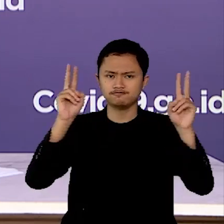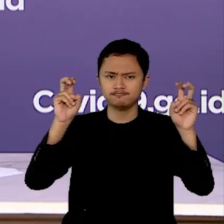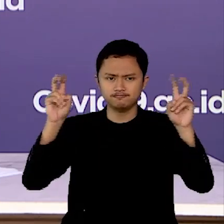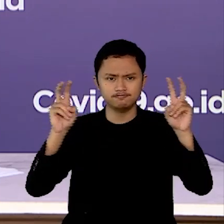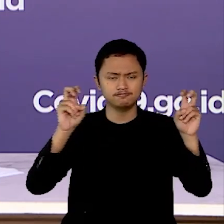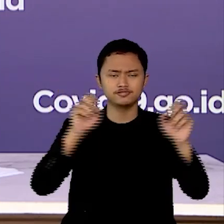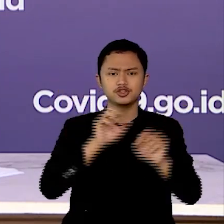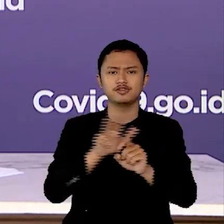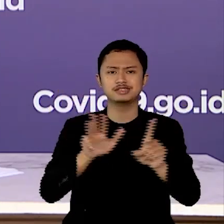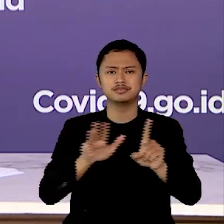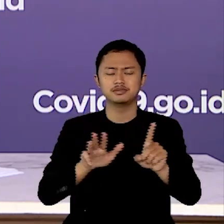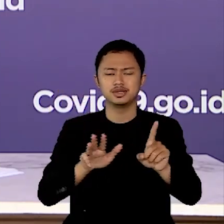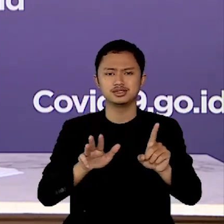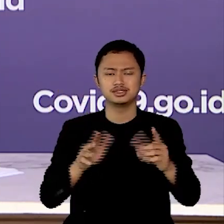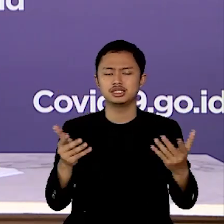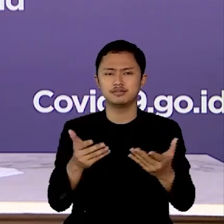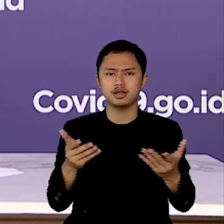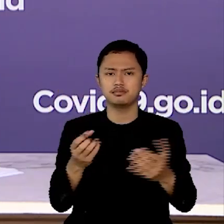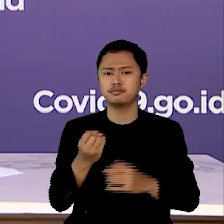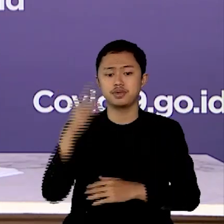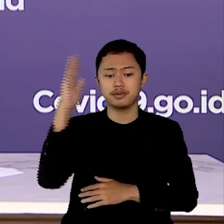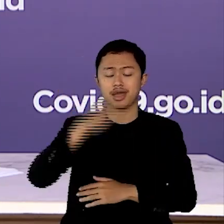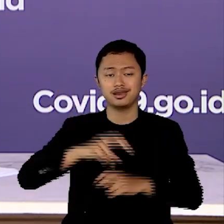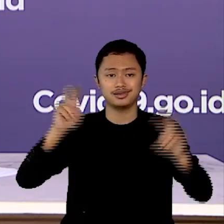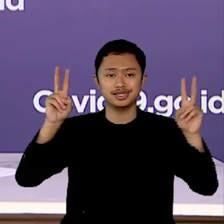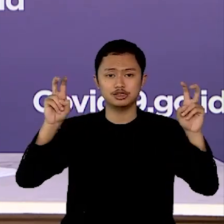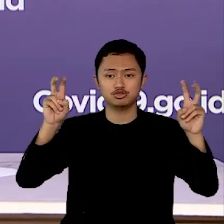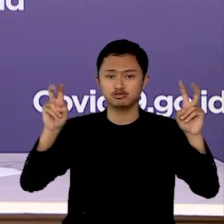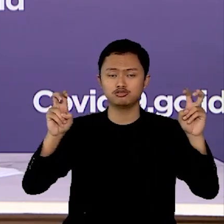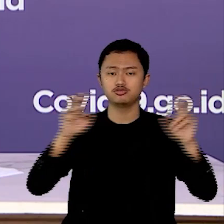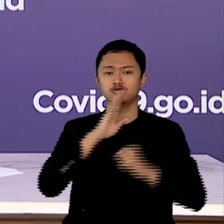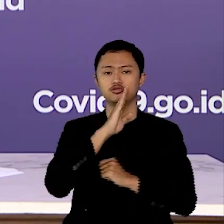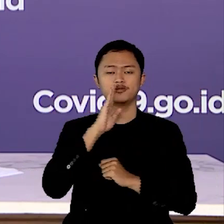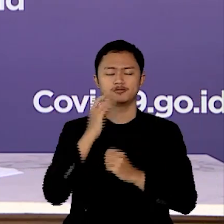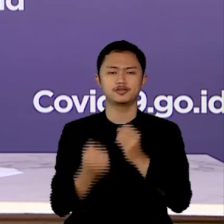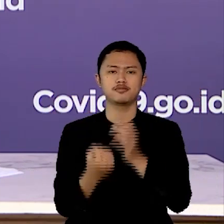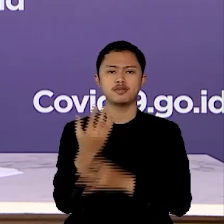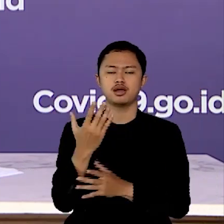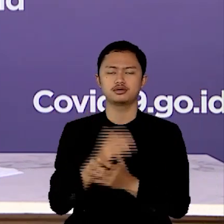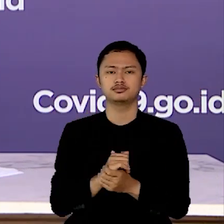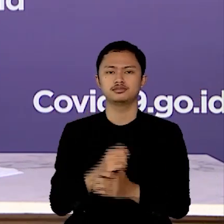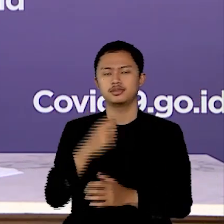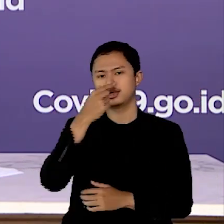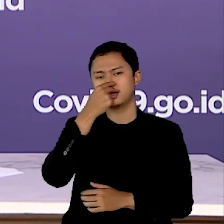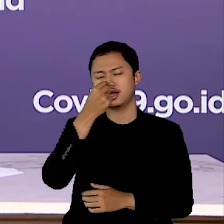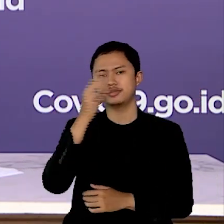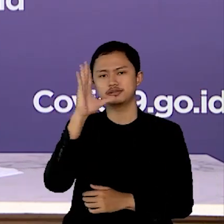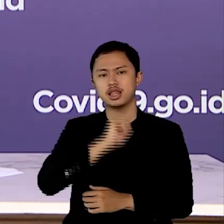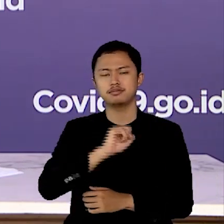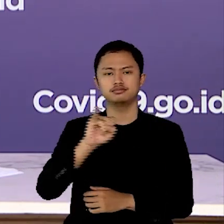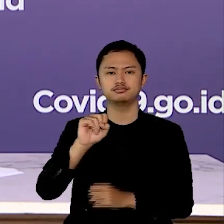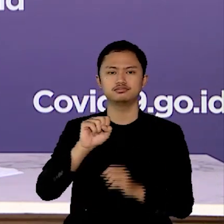isu penanganan copy 19 yang berkembang dalam beberapa hari terakhir pada Kamis malam 10 Jun